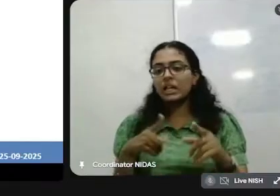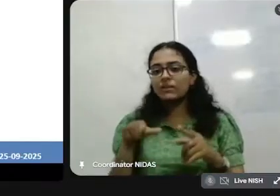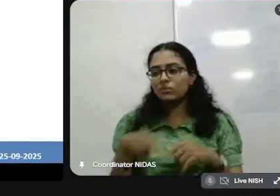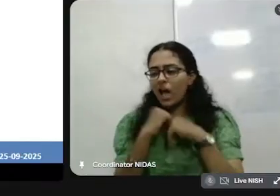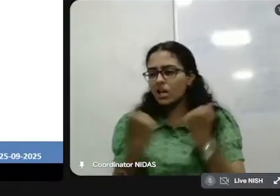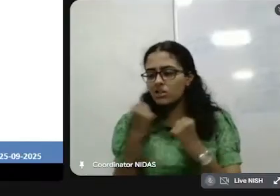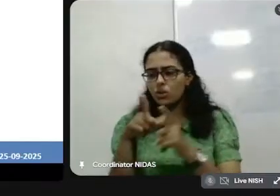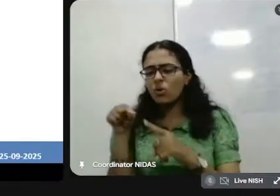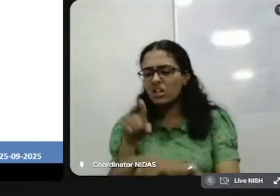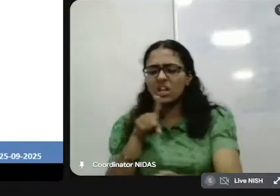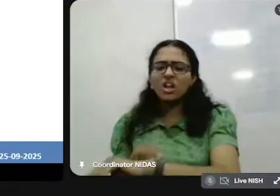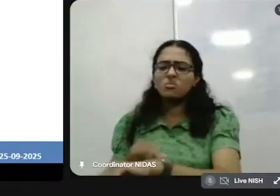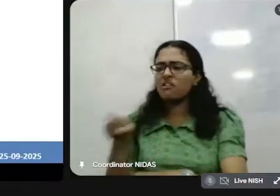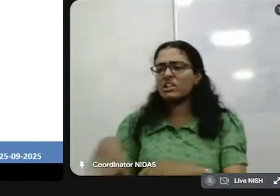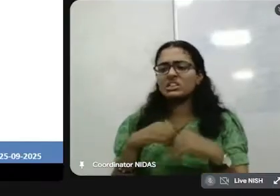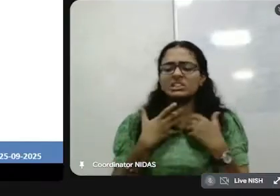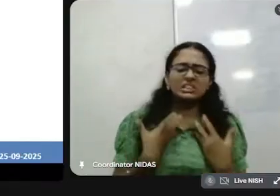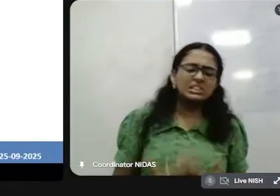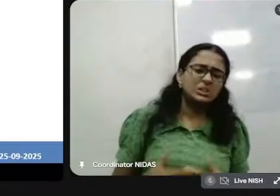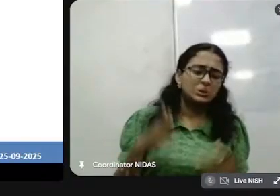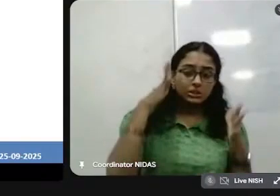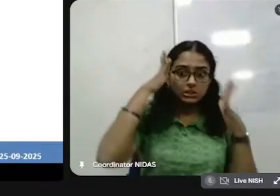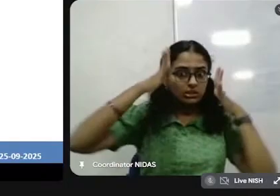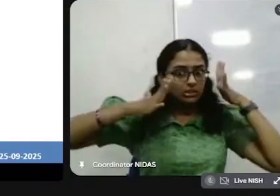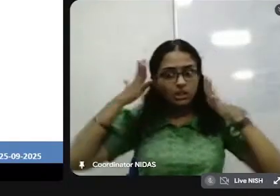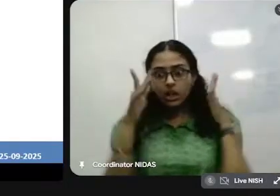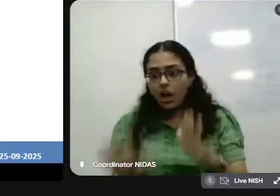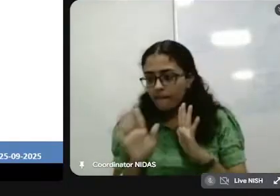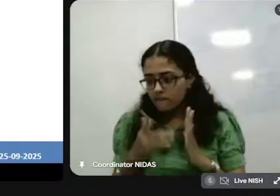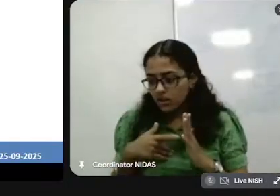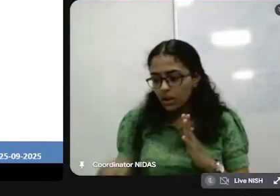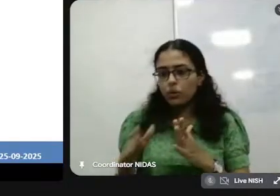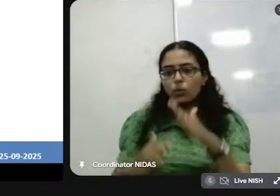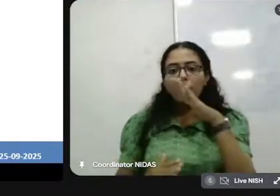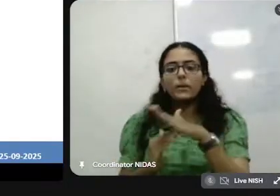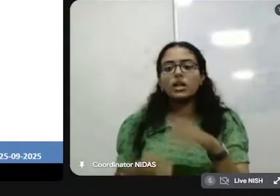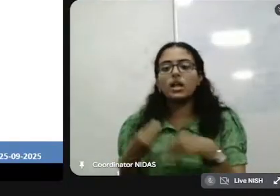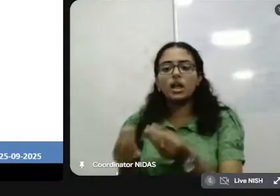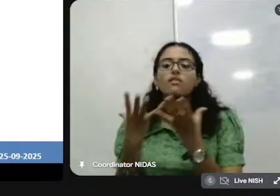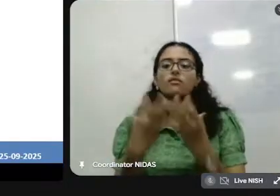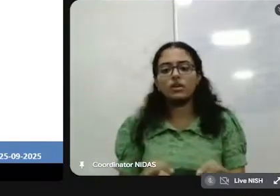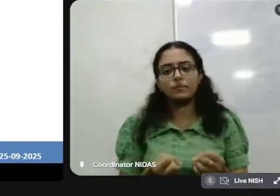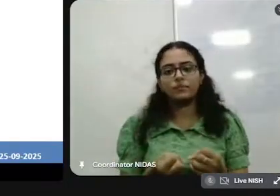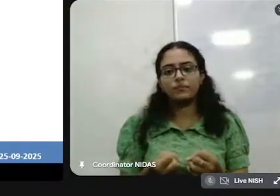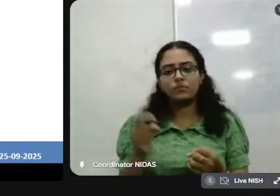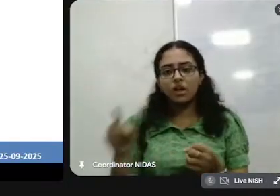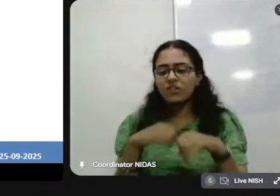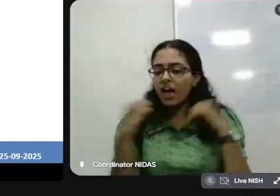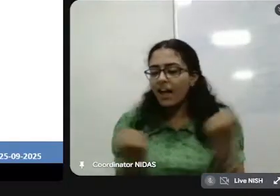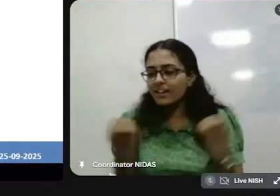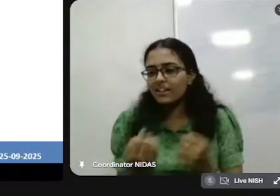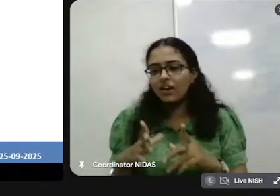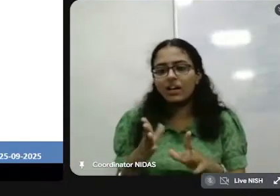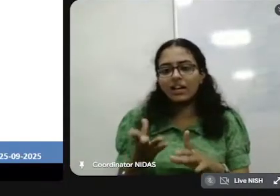ഇടയ്ക്ക് അവർക്ക് ക്ഷീണം പോലെ അല്ലെ ഫ്രസ്ട്രേഷനോ അങ്ങനെ എന്തെങ്കിലും കാണുവാണെങ്കിൽ നമുക്കൊരു ബ്രേക്ക് കൊടുത്തിട്ട് അവർ ആക്റ്റീവ് ആയതിനു